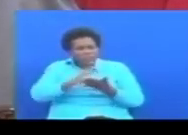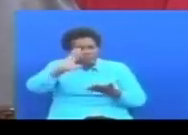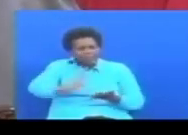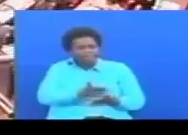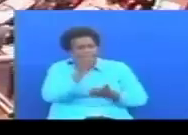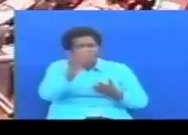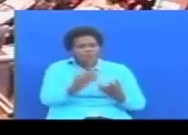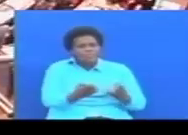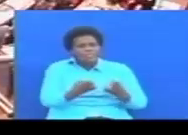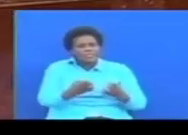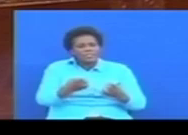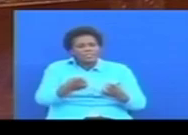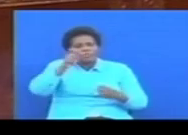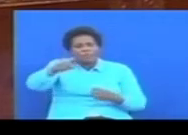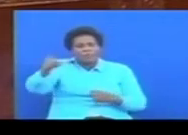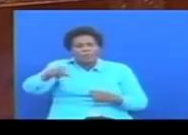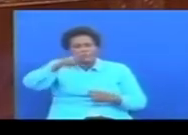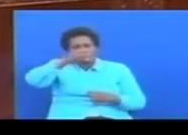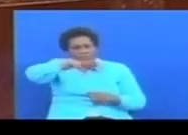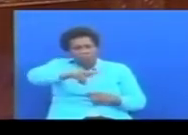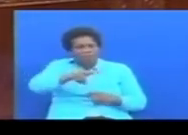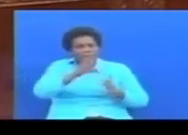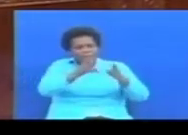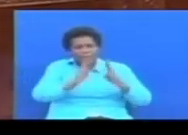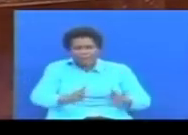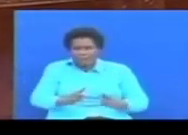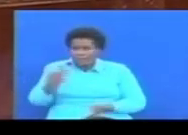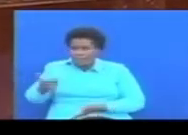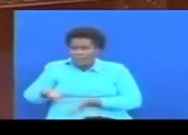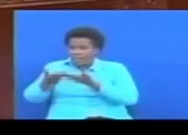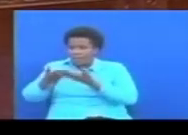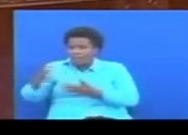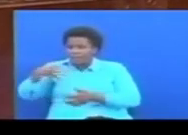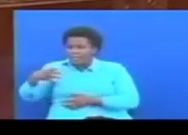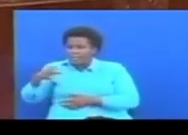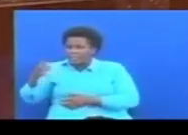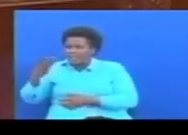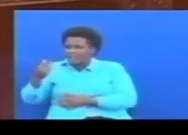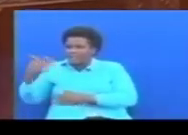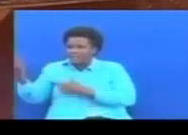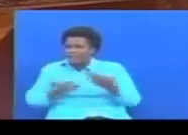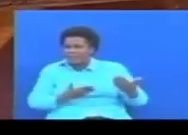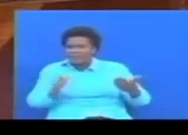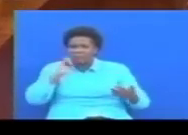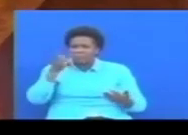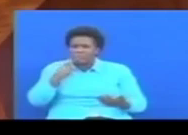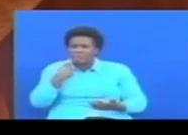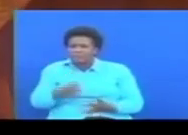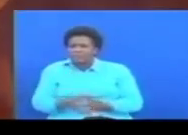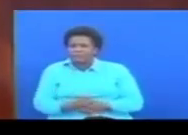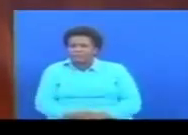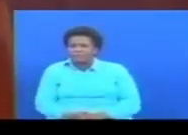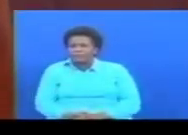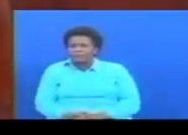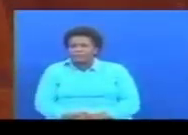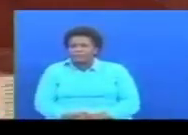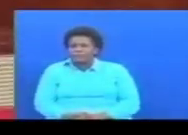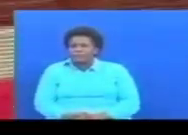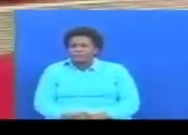linakwenda kupatiwa majibu yake na Naibu Waziri wa Fedha na Mipango, Dr. Ashatu